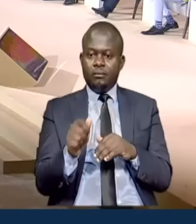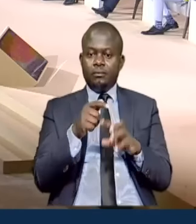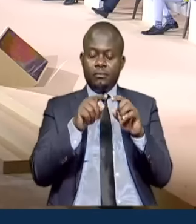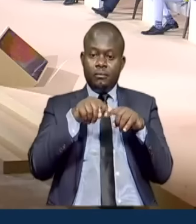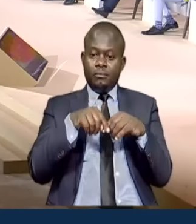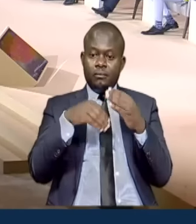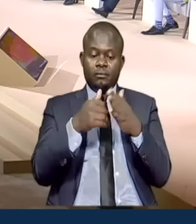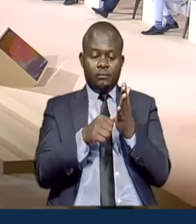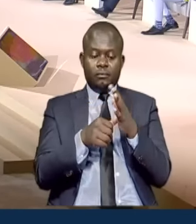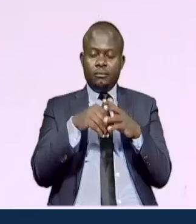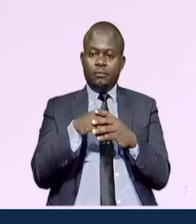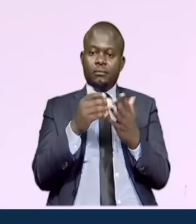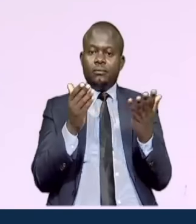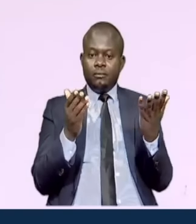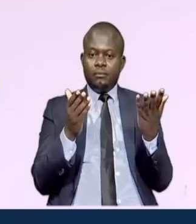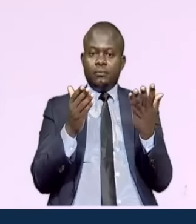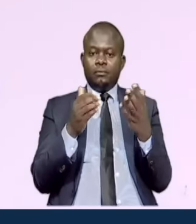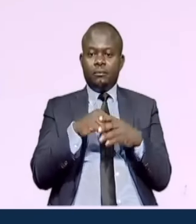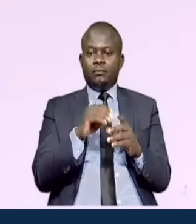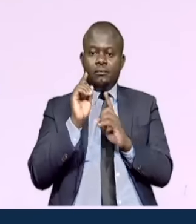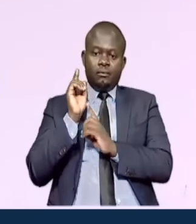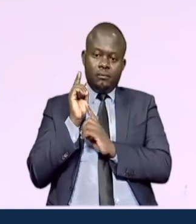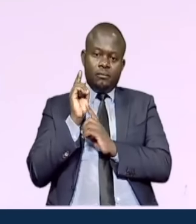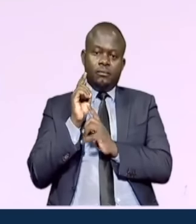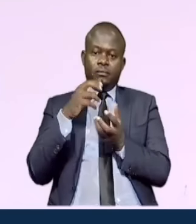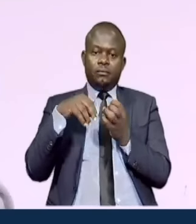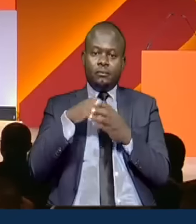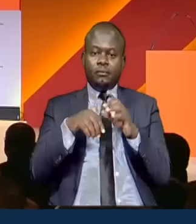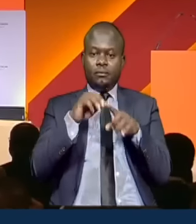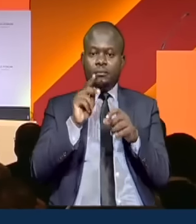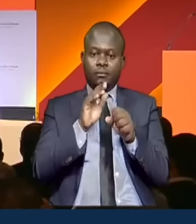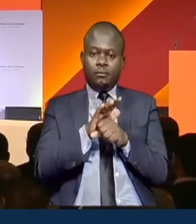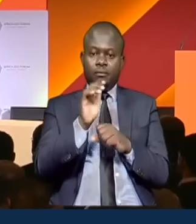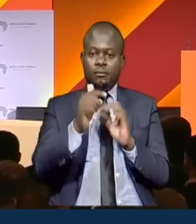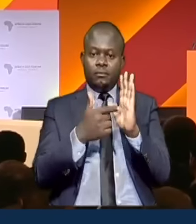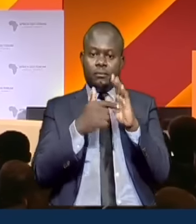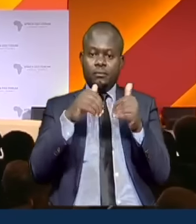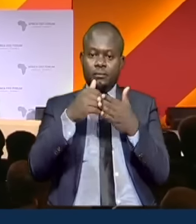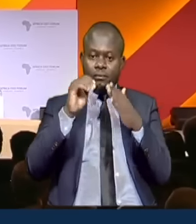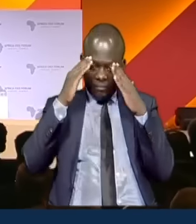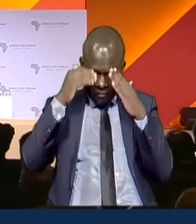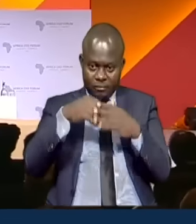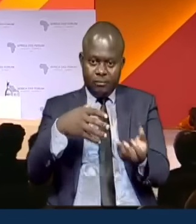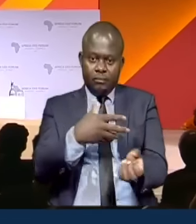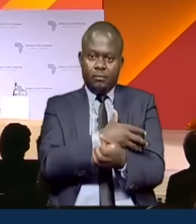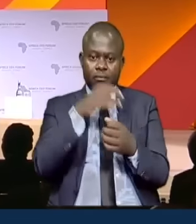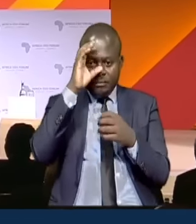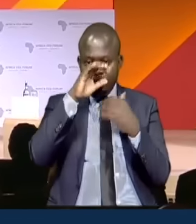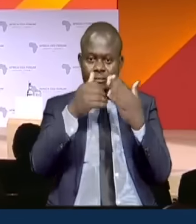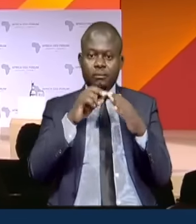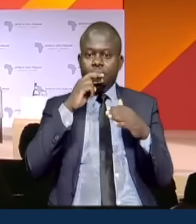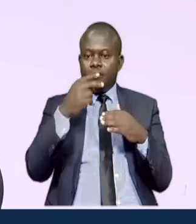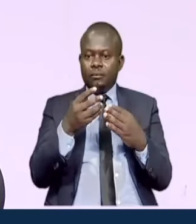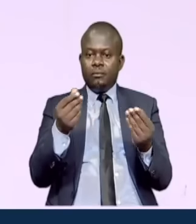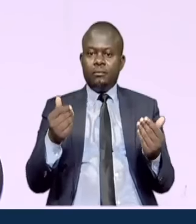bishingiye ku bibazo byugarije uyu mugabane birimo nk'iby'umutekano muke ndetse n'iterabwoba. Ibyo agaragaza ko hakwiye no gushyirwamo ingufu mu kubishakira igisubizo